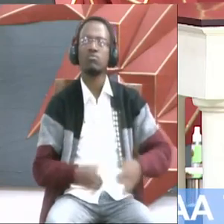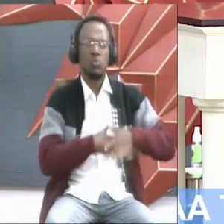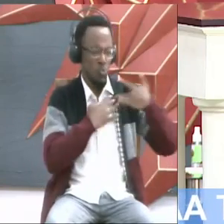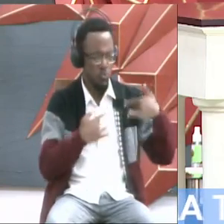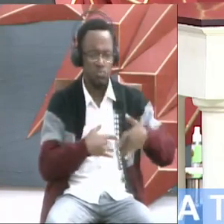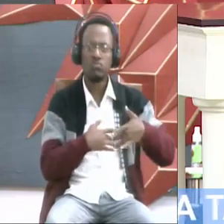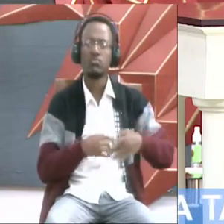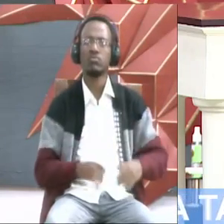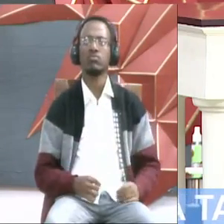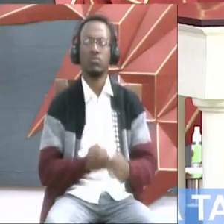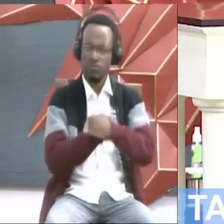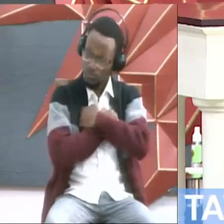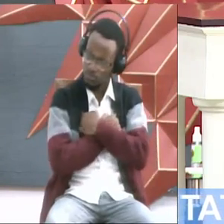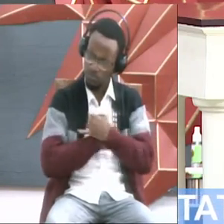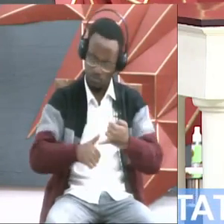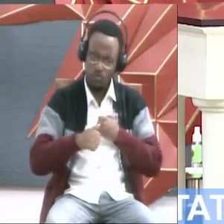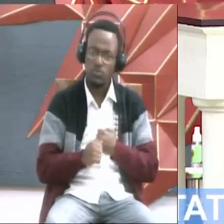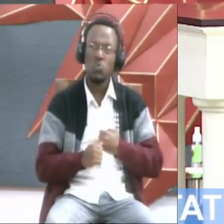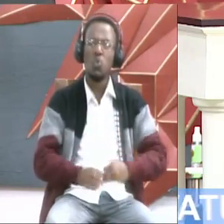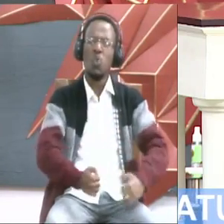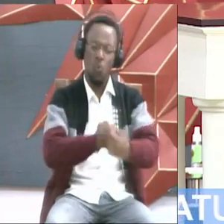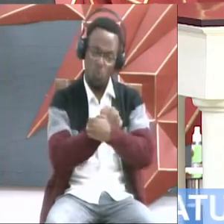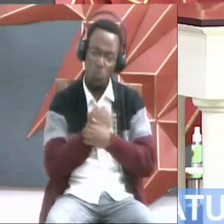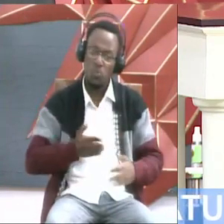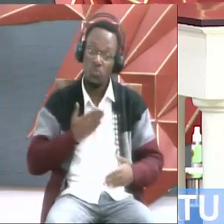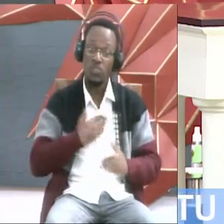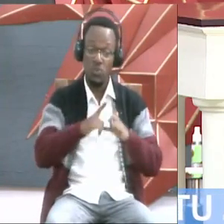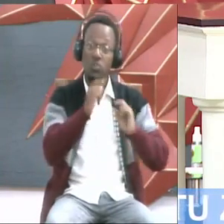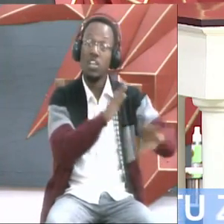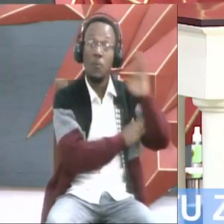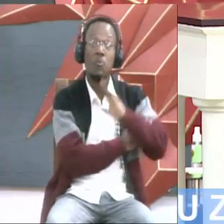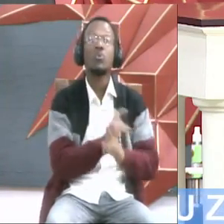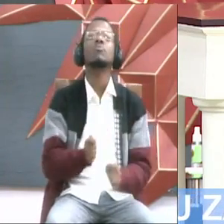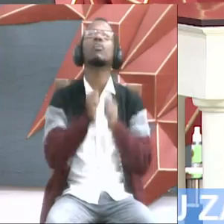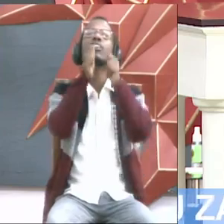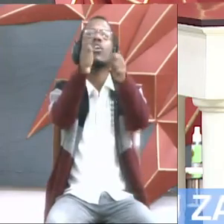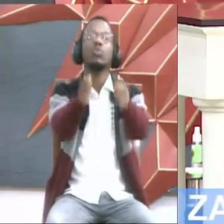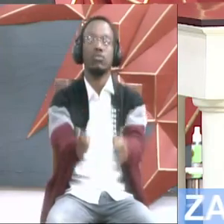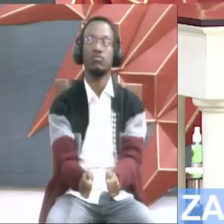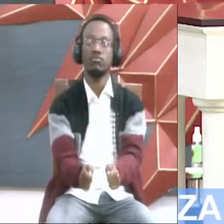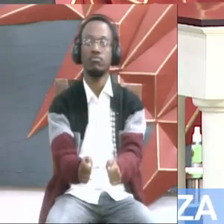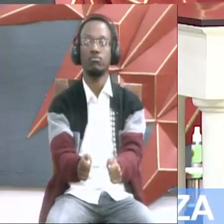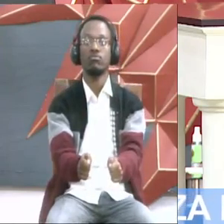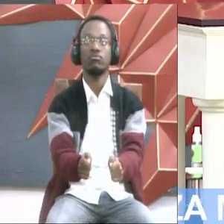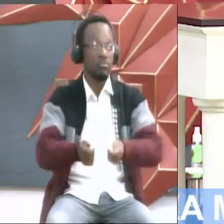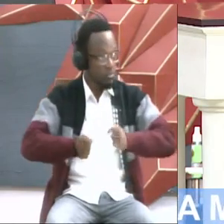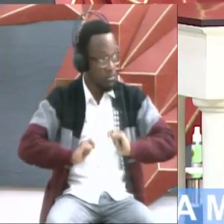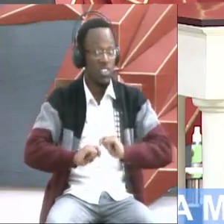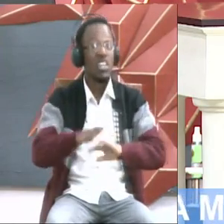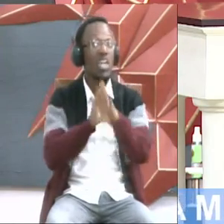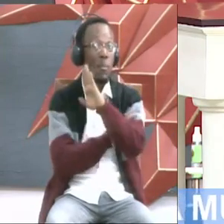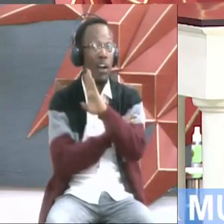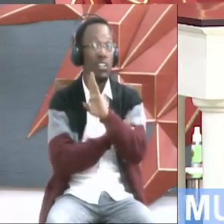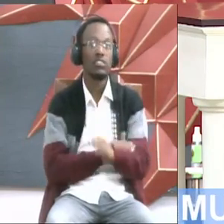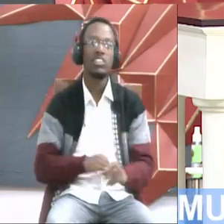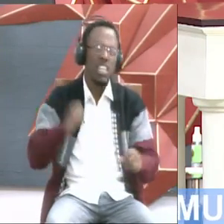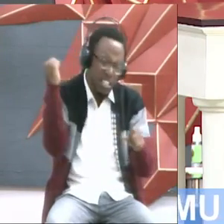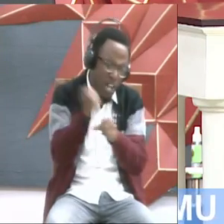ukunze unezerewe ijambo Imana yadusikirije Imana izomukorera ibisumbi ibyo